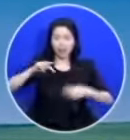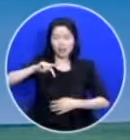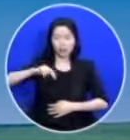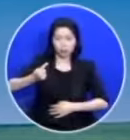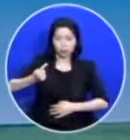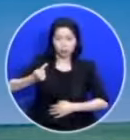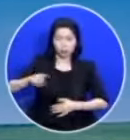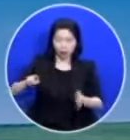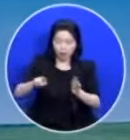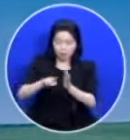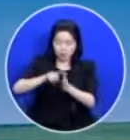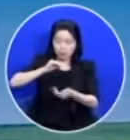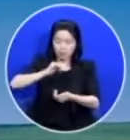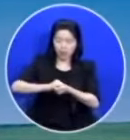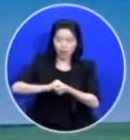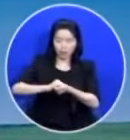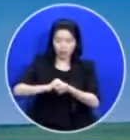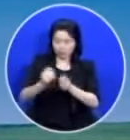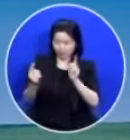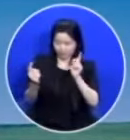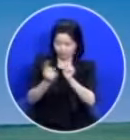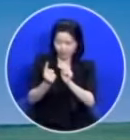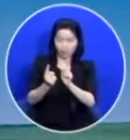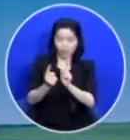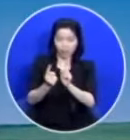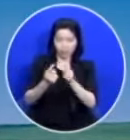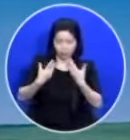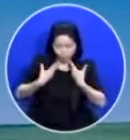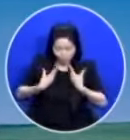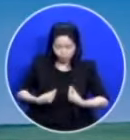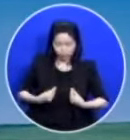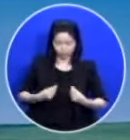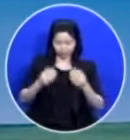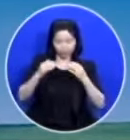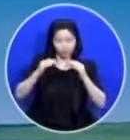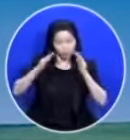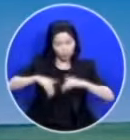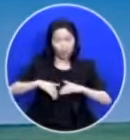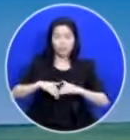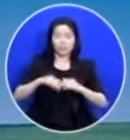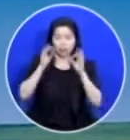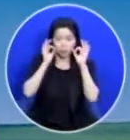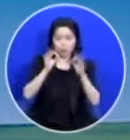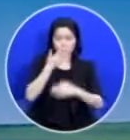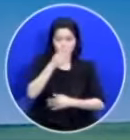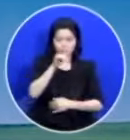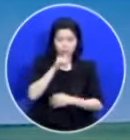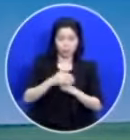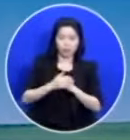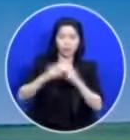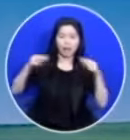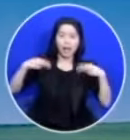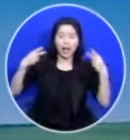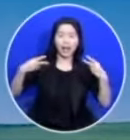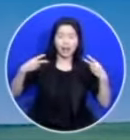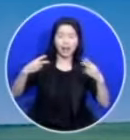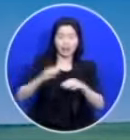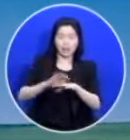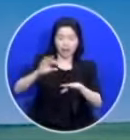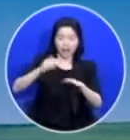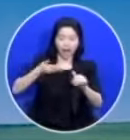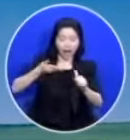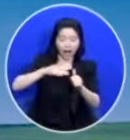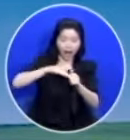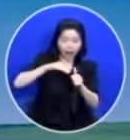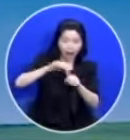직면하여 좌절하고 절망하는 것을 볼 수 있습니다 엘리야는 아방과 그의